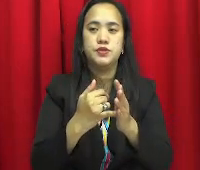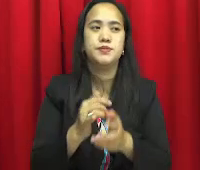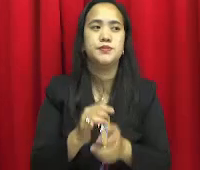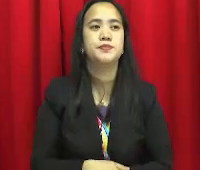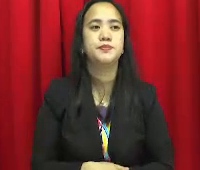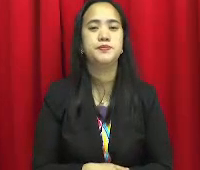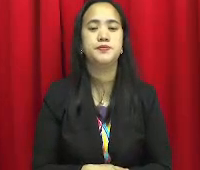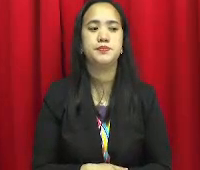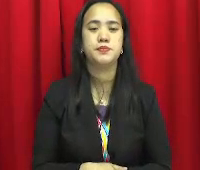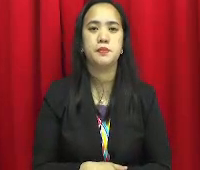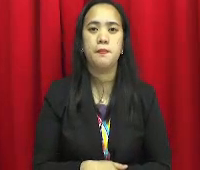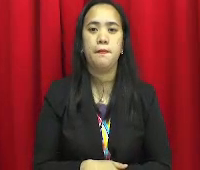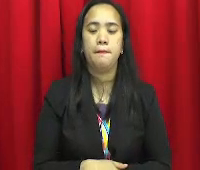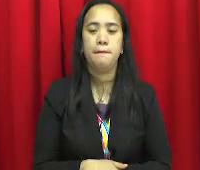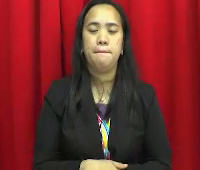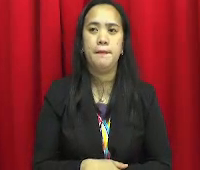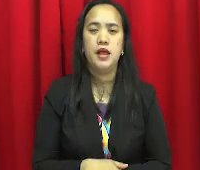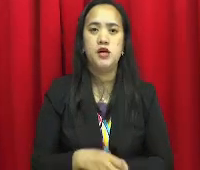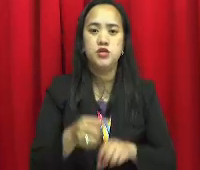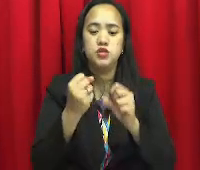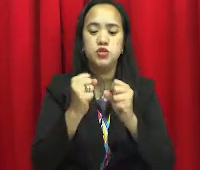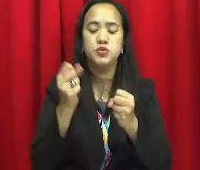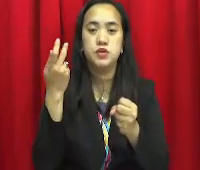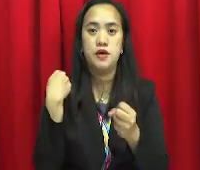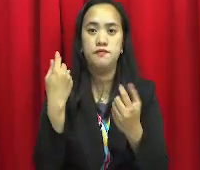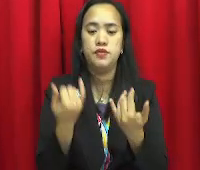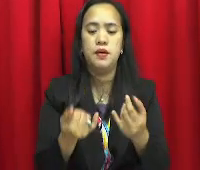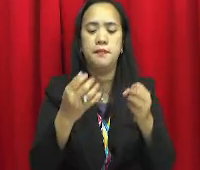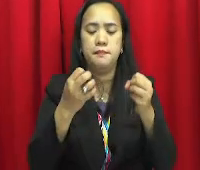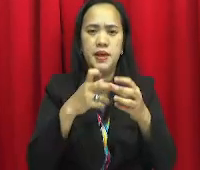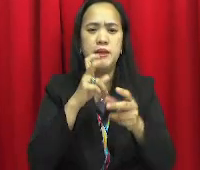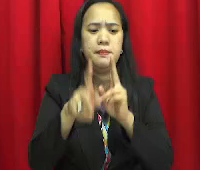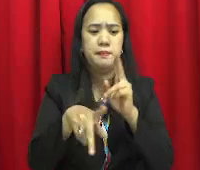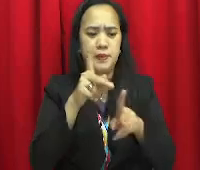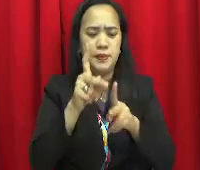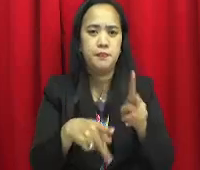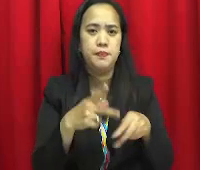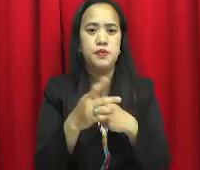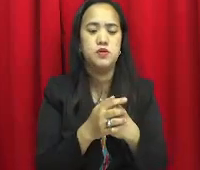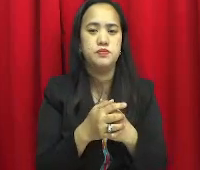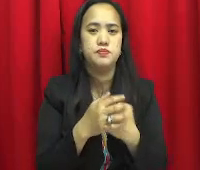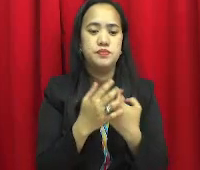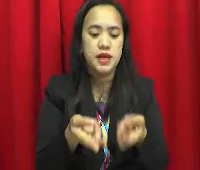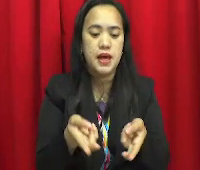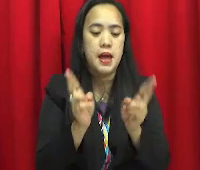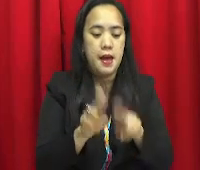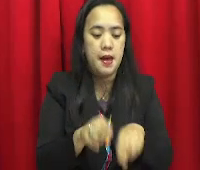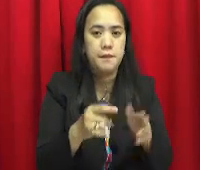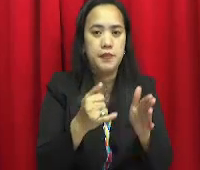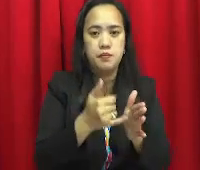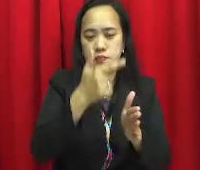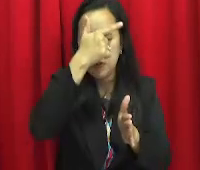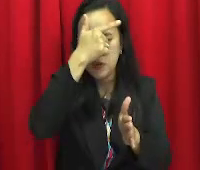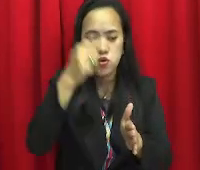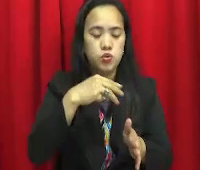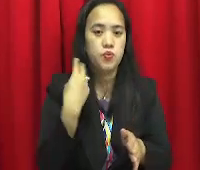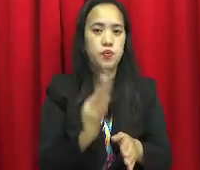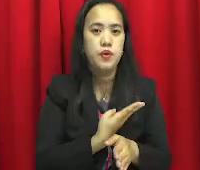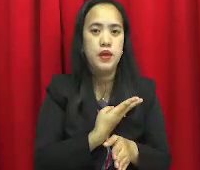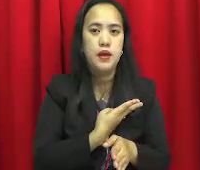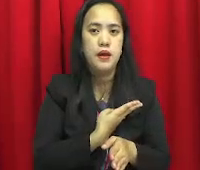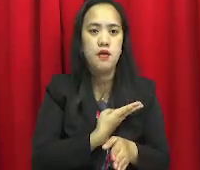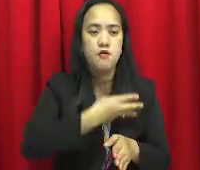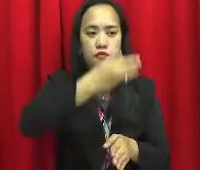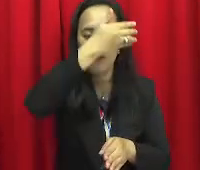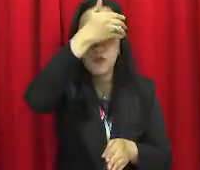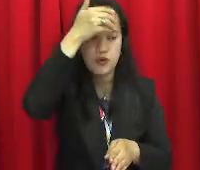alam nyo, napakaraming ganyan o ang nangyayari. Kaya nagkakaroon tayo ng problema, because of that. Nakakalimutan natin yung role kasi smooth.